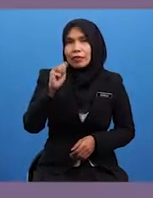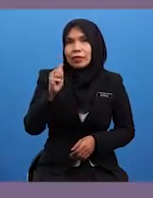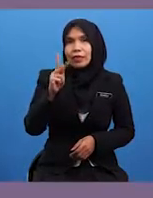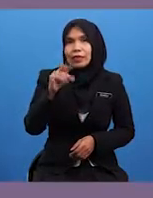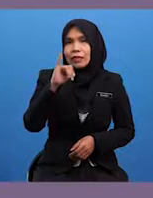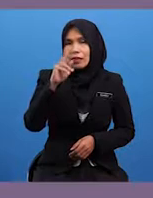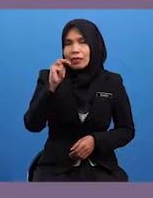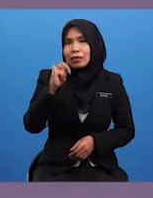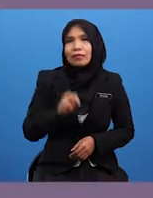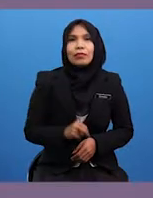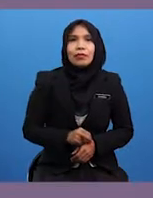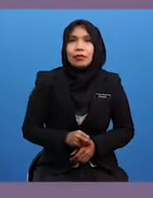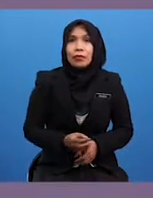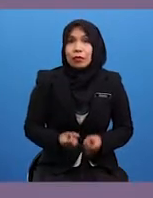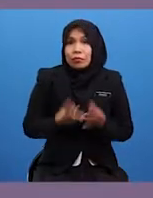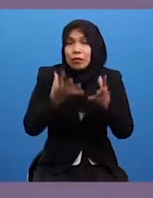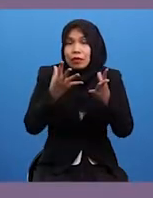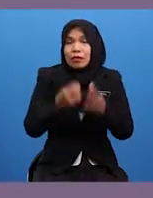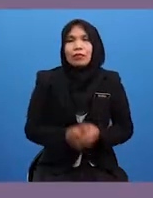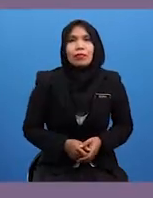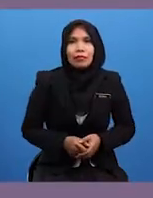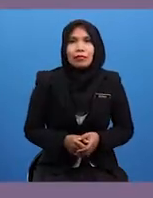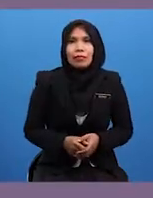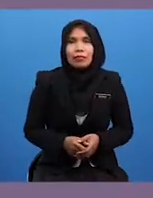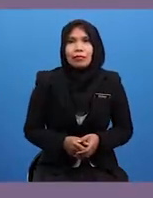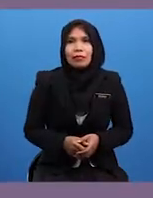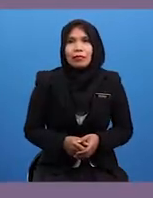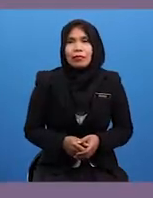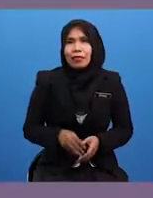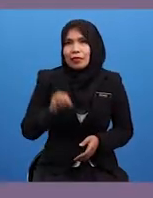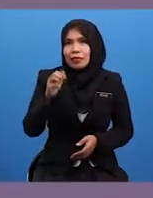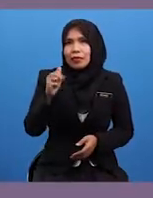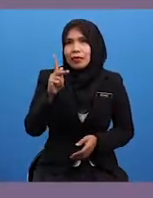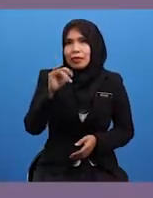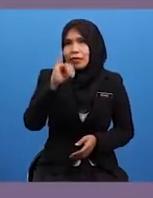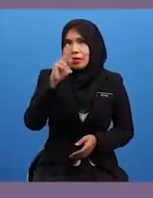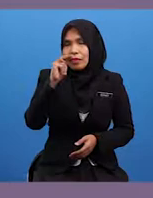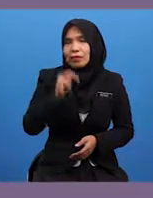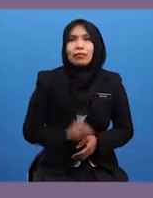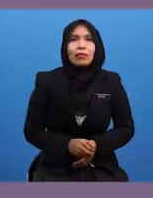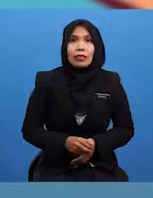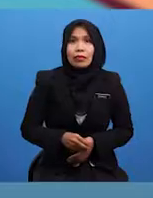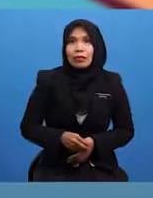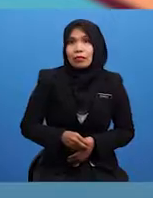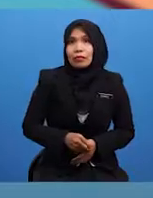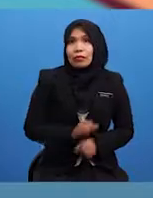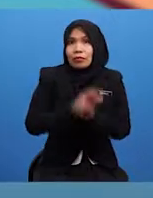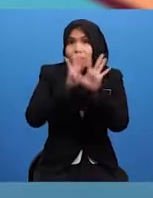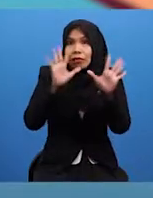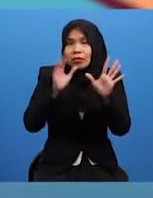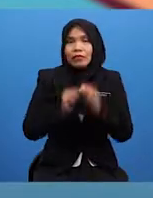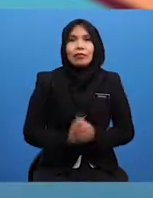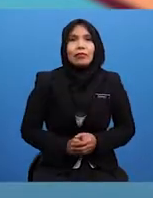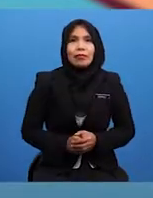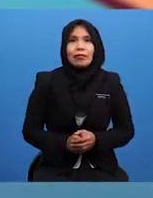bertambah kecerahan mentol. Jadi, mengapa lampu suluh A lebih cerah berbanding lampu suluh B? Cikgu bagi